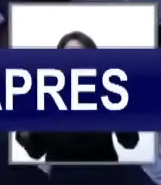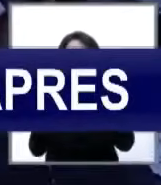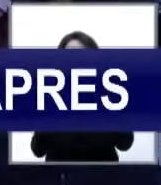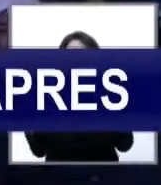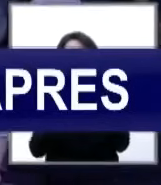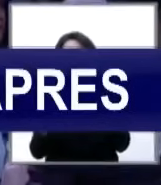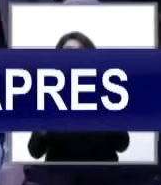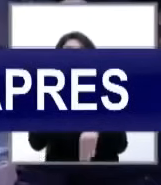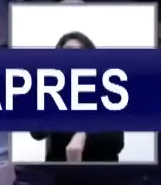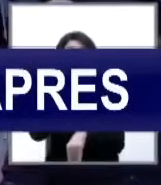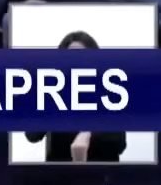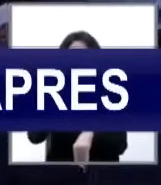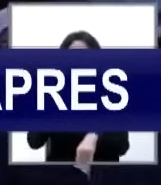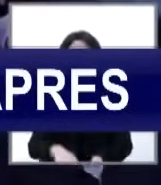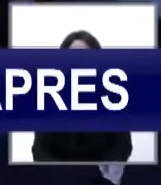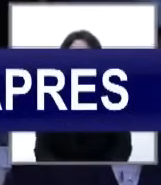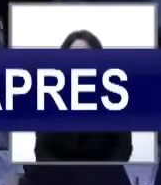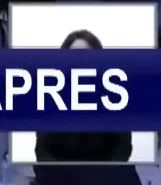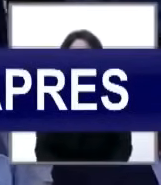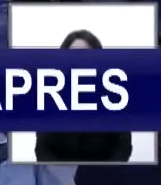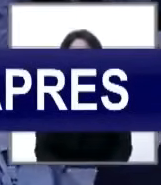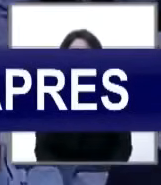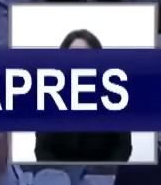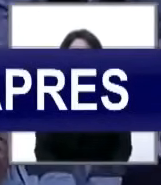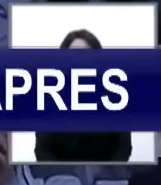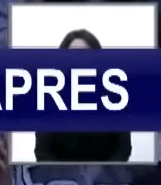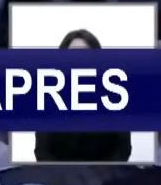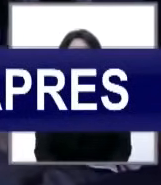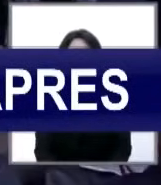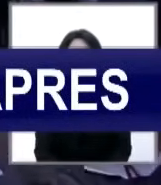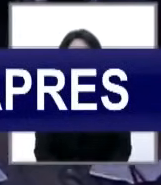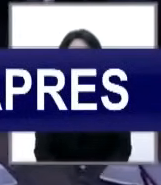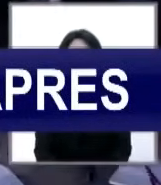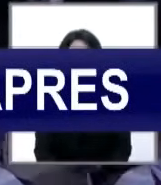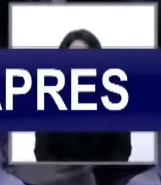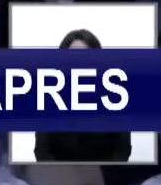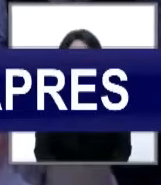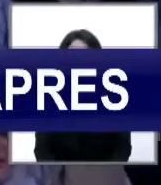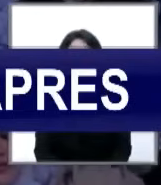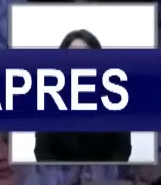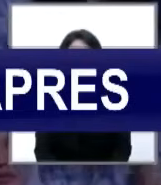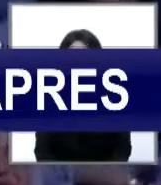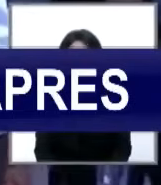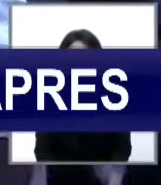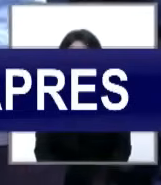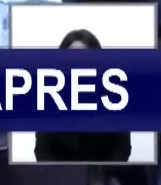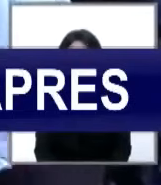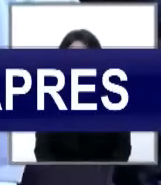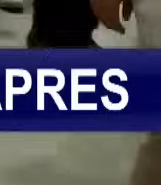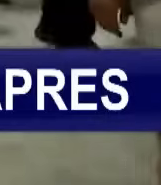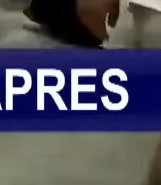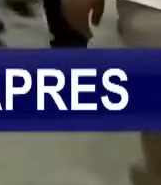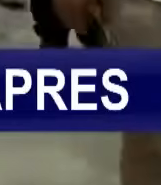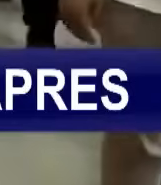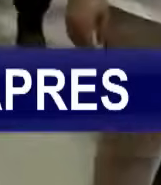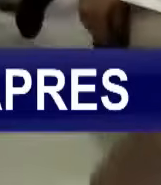komunikasi Politik Universitas Pajajaran Kunto Adi menyebut forum debat menjadi penting untuk publik menilai para calon wakil